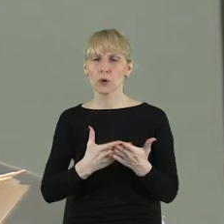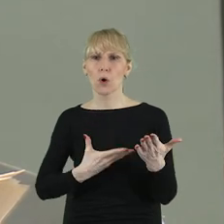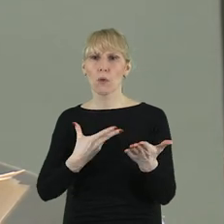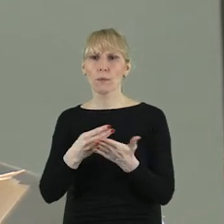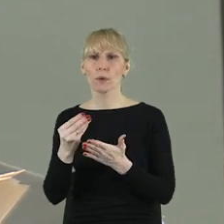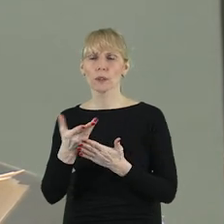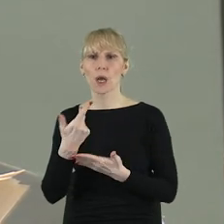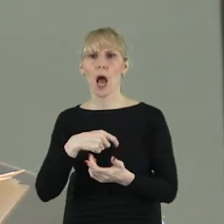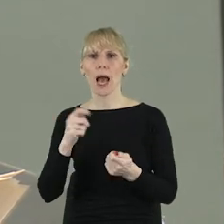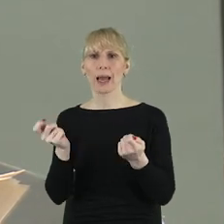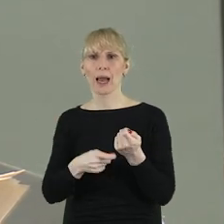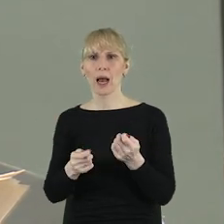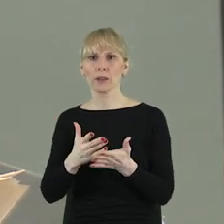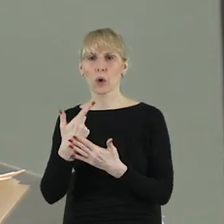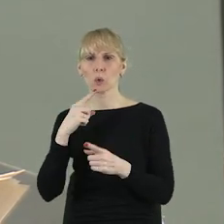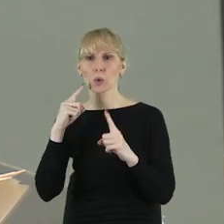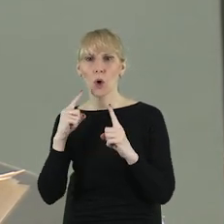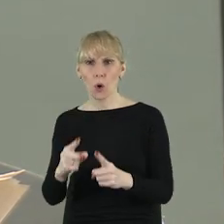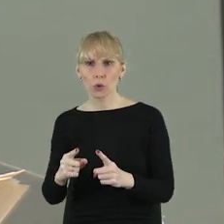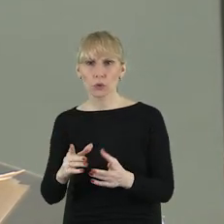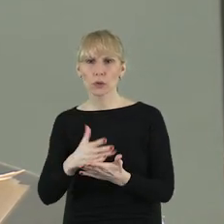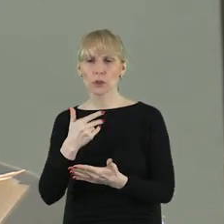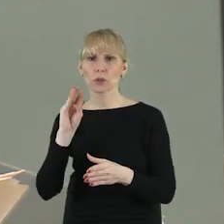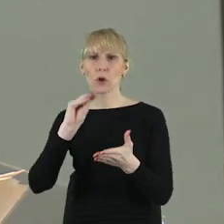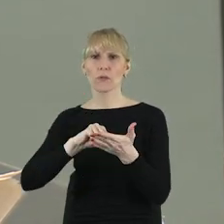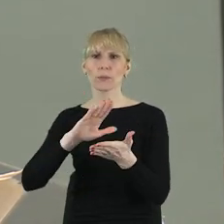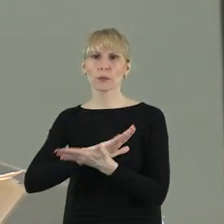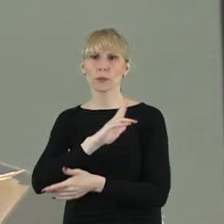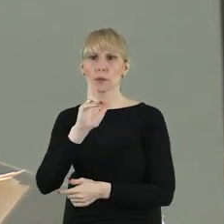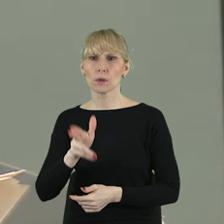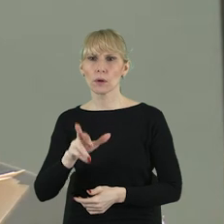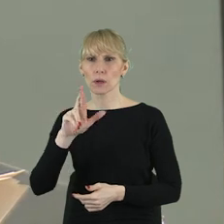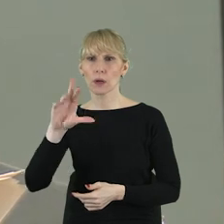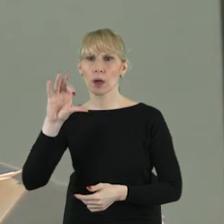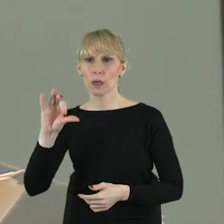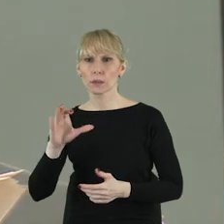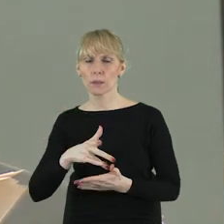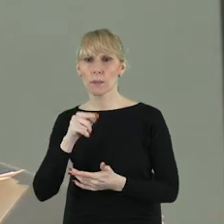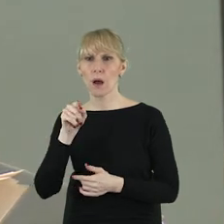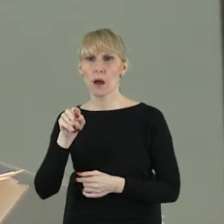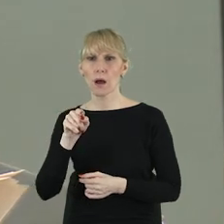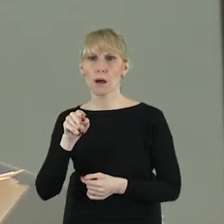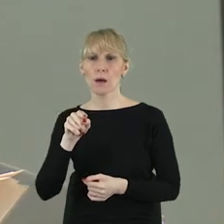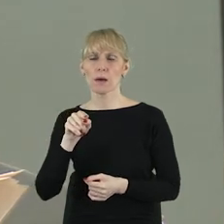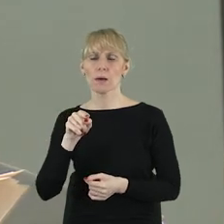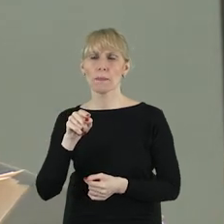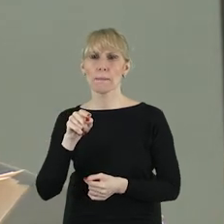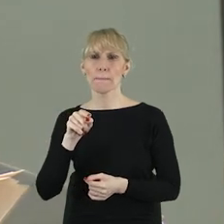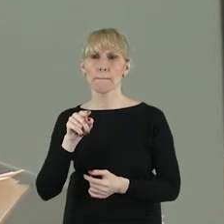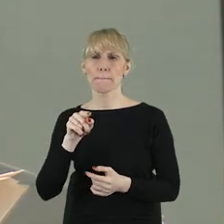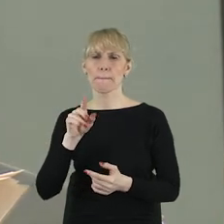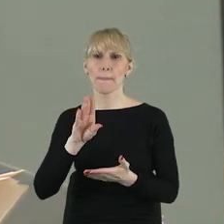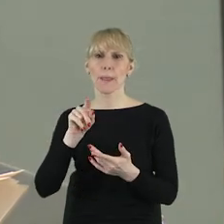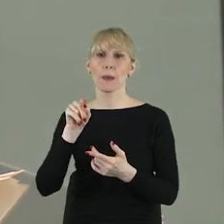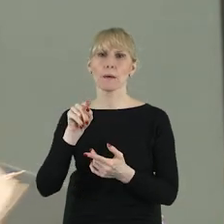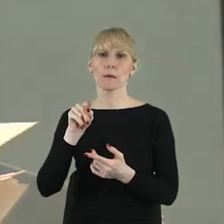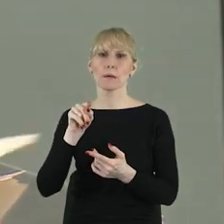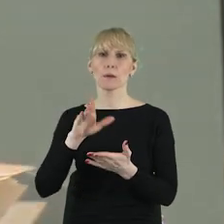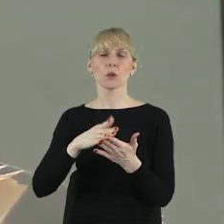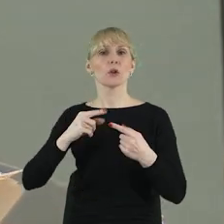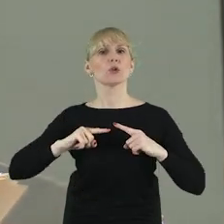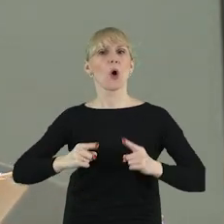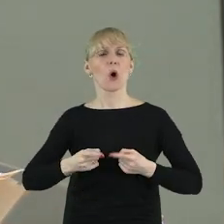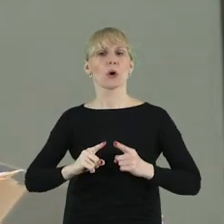wykładnię prawną, interpretację i orzeczenia, wpis numer organizacji do KRS ma charakter konstytutywny, co oznacza, że dopiero od momentu jego